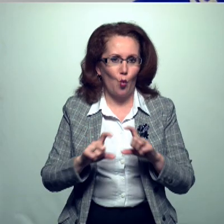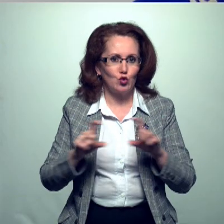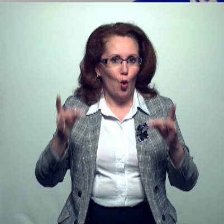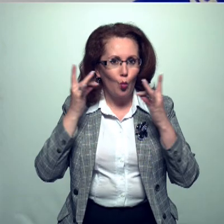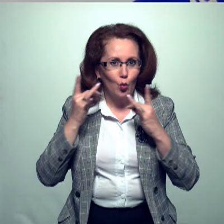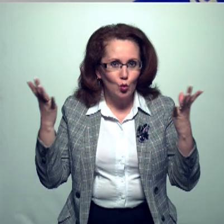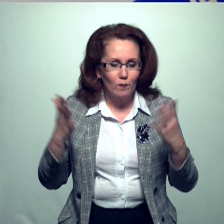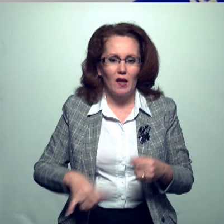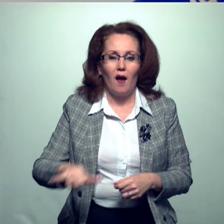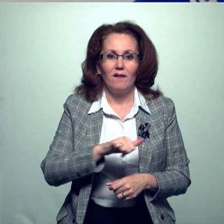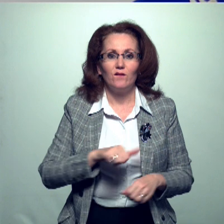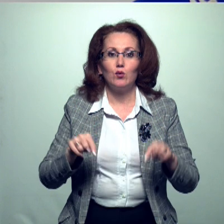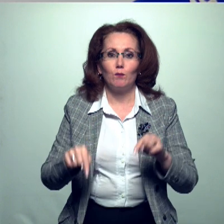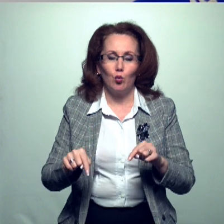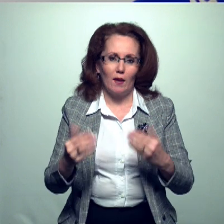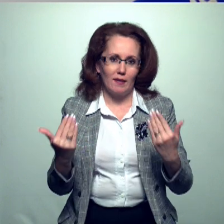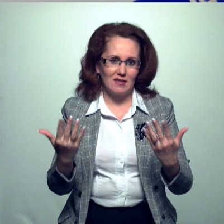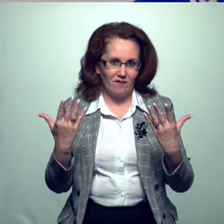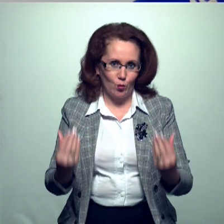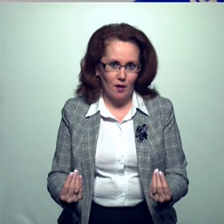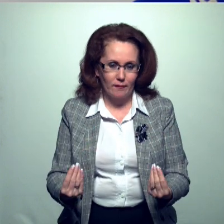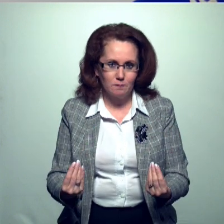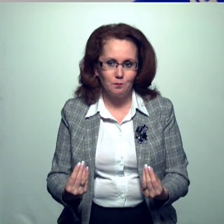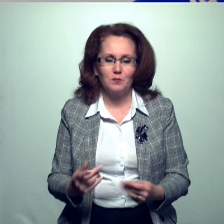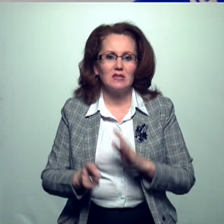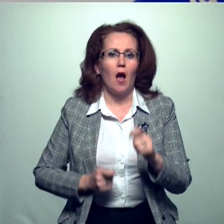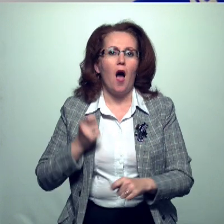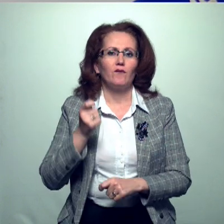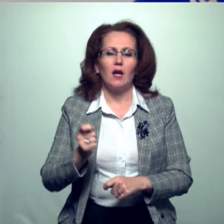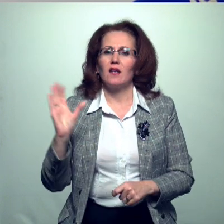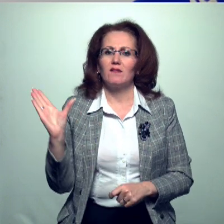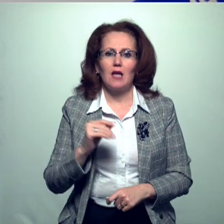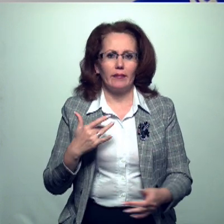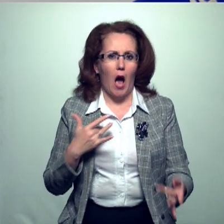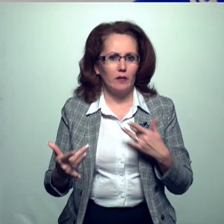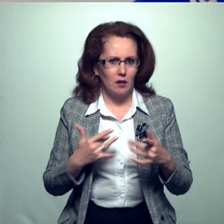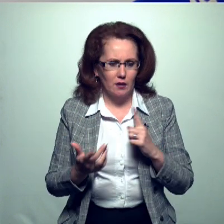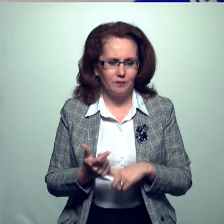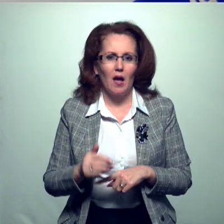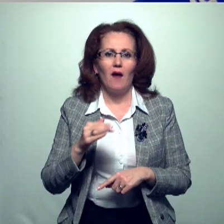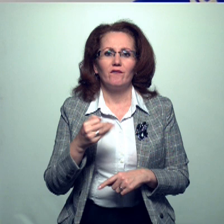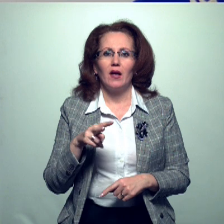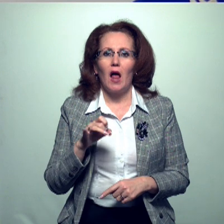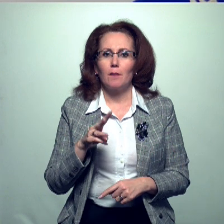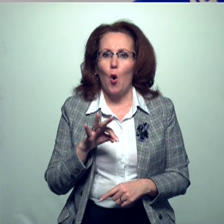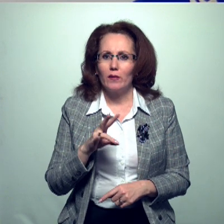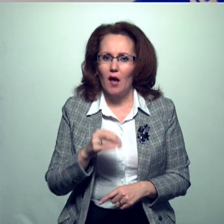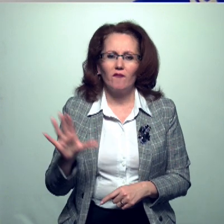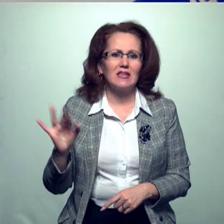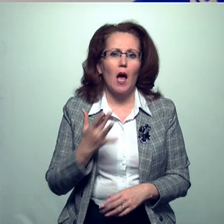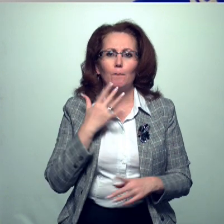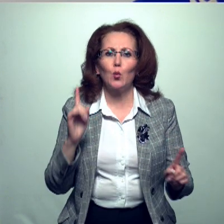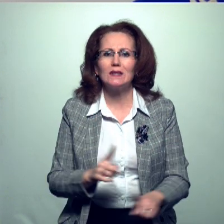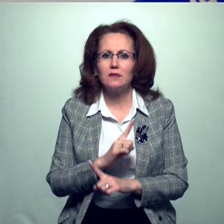республике на сегодняшний день заявились все театры, филармония, все музеи.